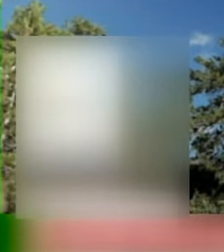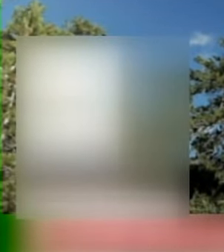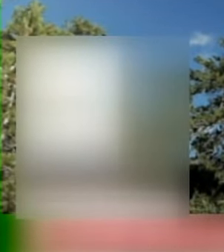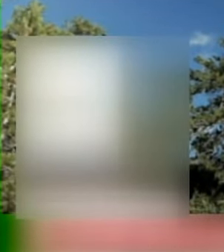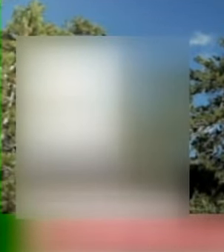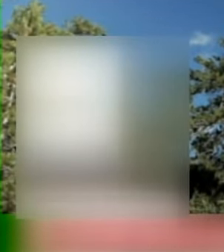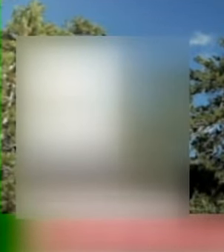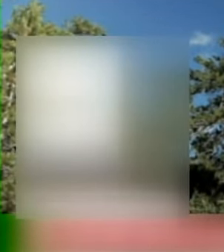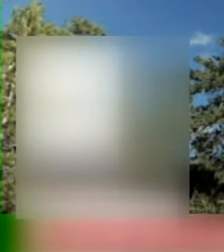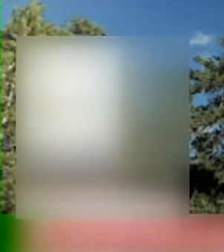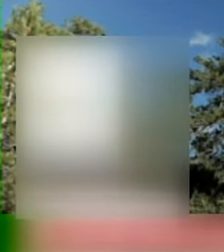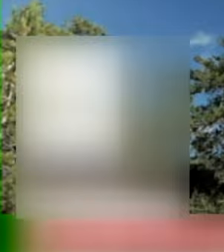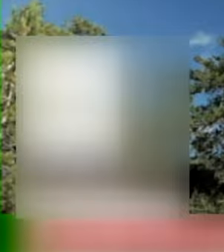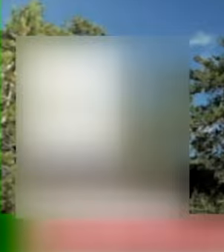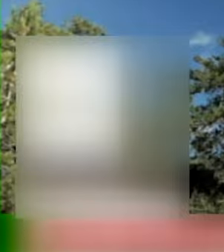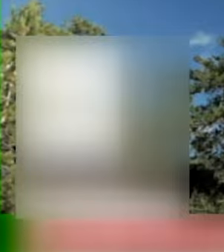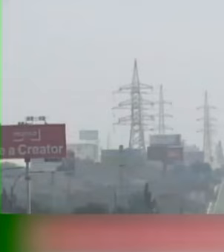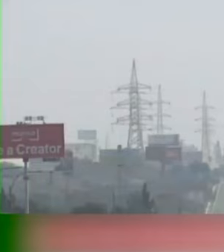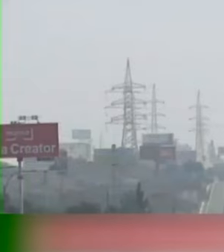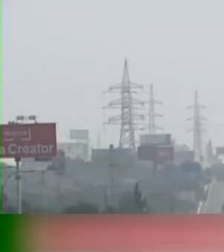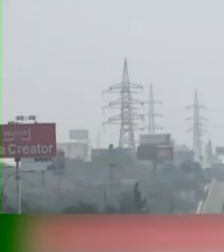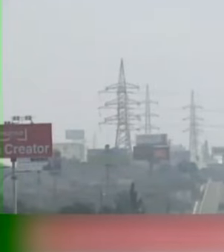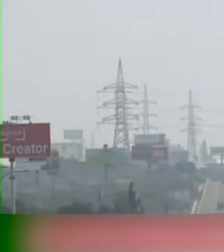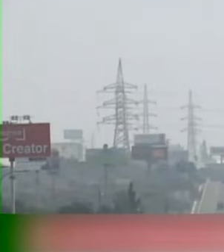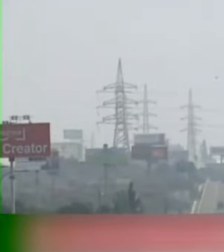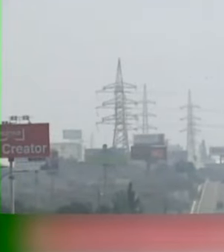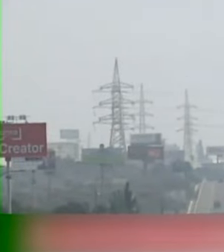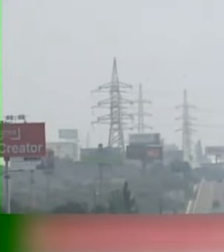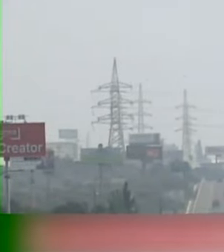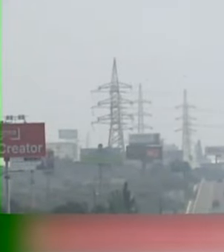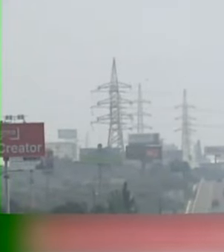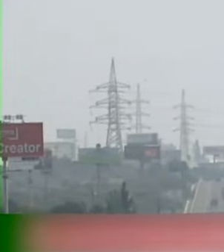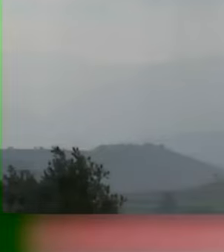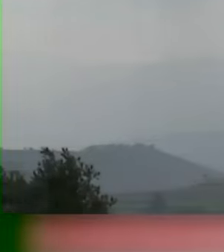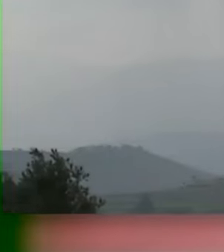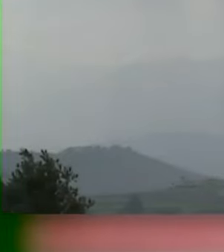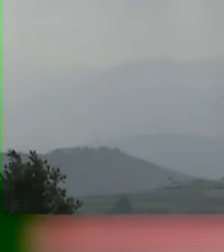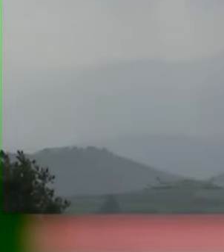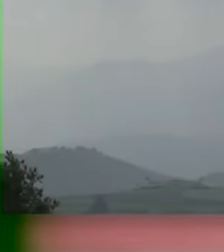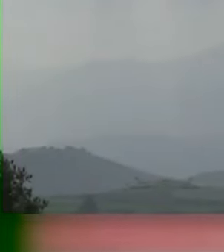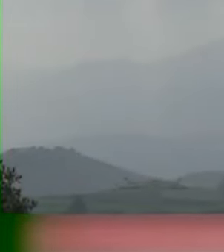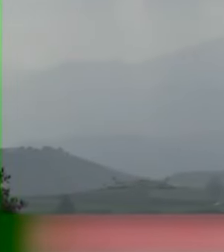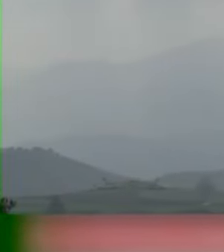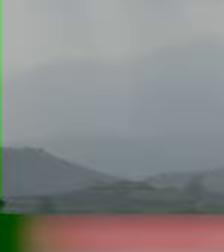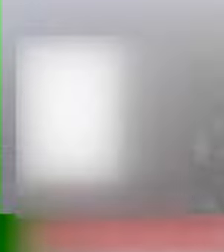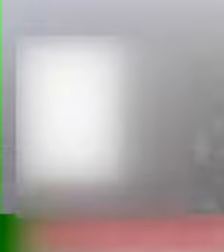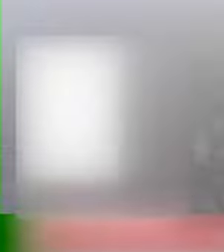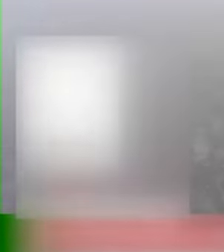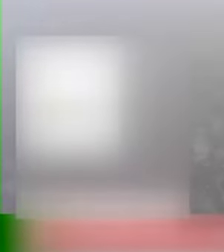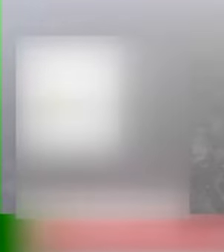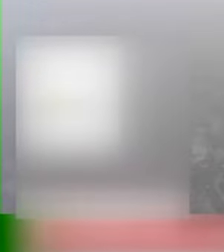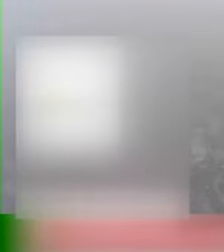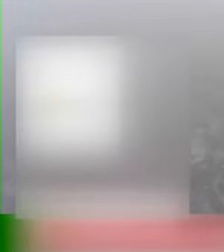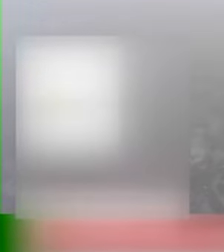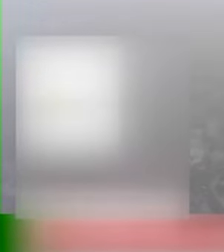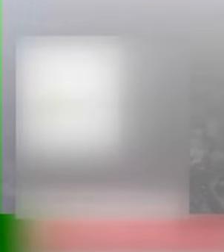καταγραφεί ποτέ. Όσον αφορά στο προσεχές διήμερο, η Εθνική Μετεωρολογική Υπηρεσία αναφέρει ότι το Σάββατο στην Ανατολική Μακεδονία, τη Θράκη και πιθανώς στο